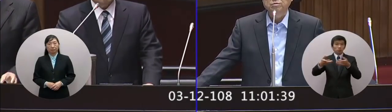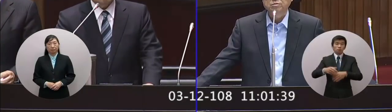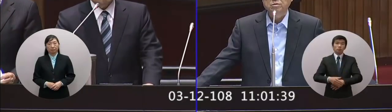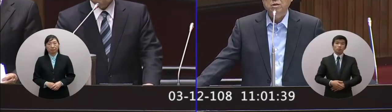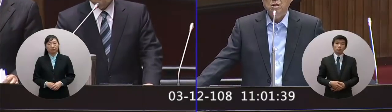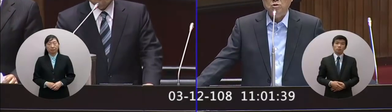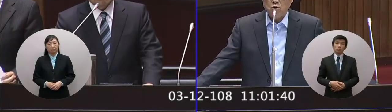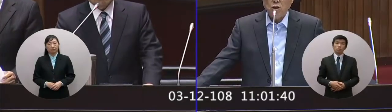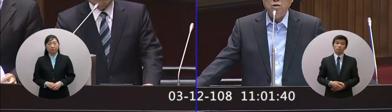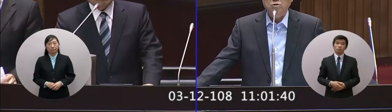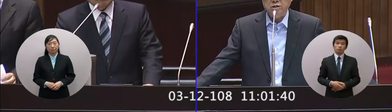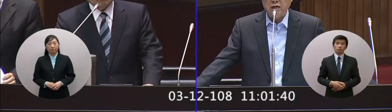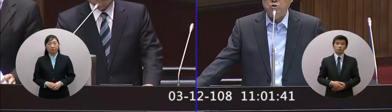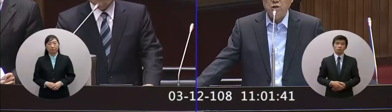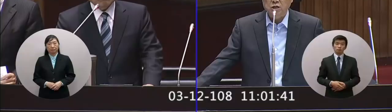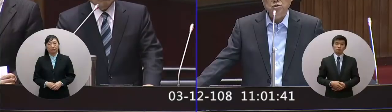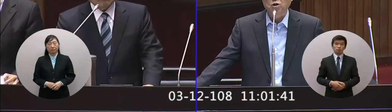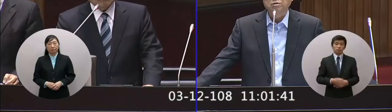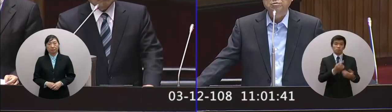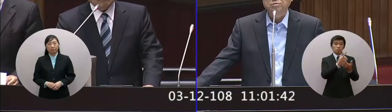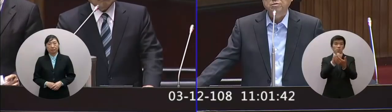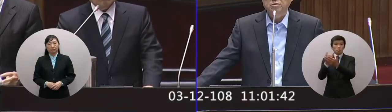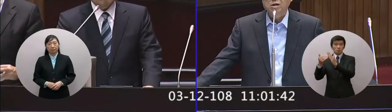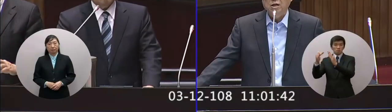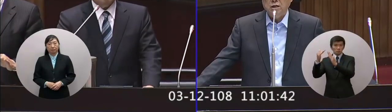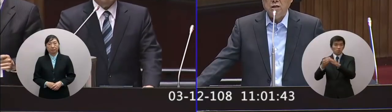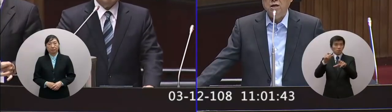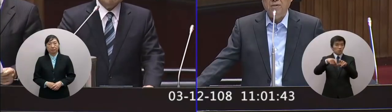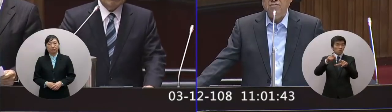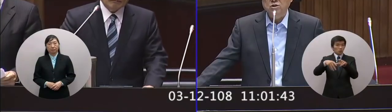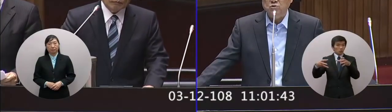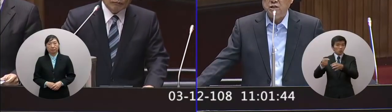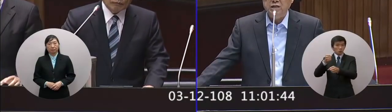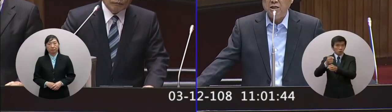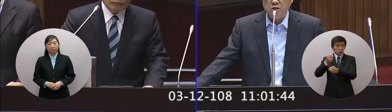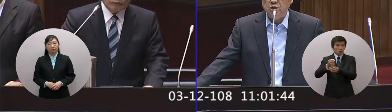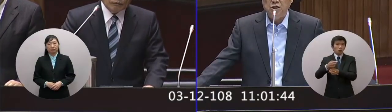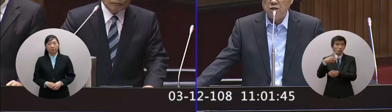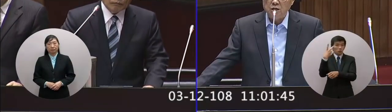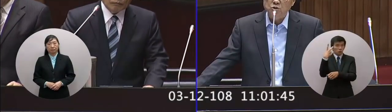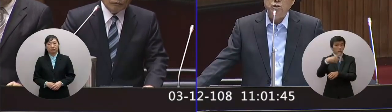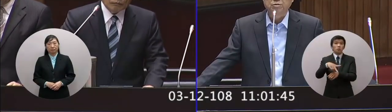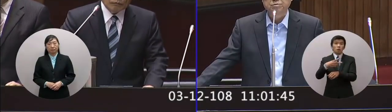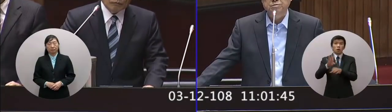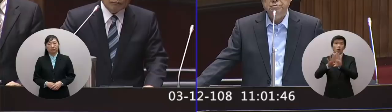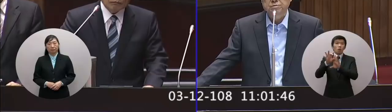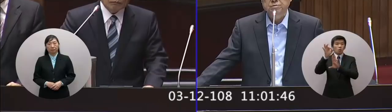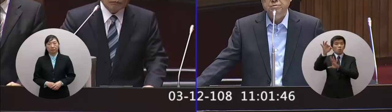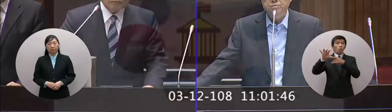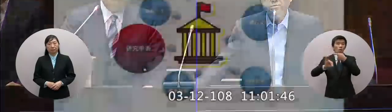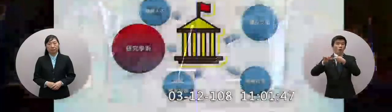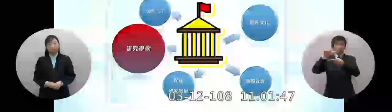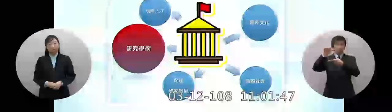说所有的产学合作要扣5%的加值型营业税。